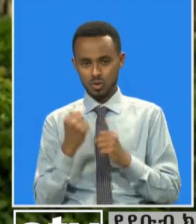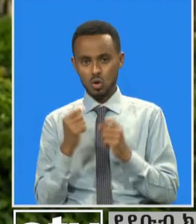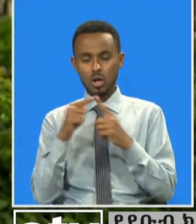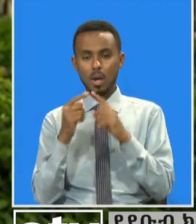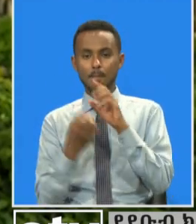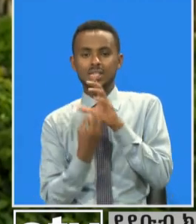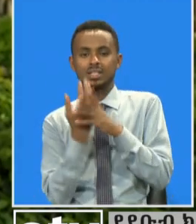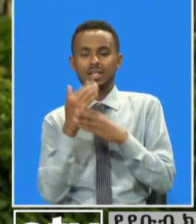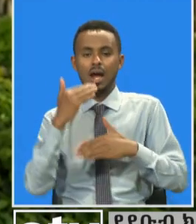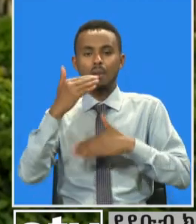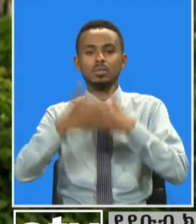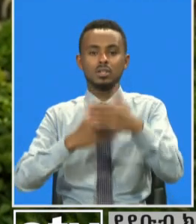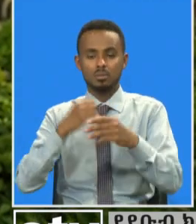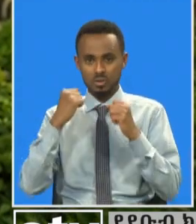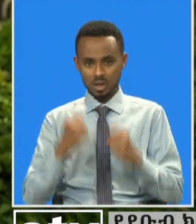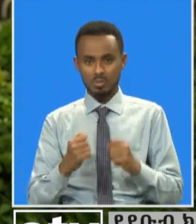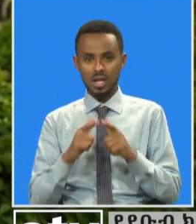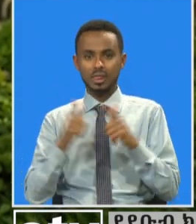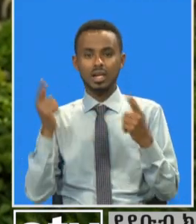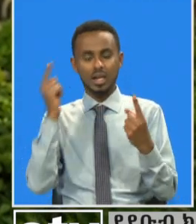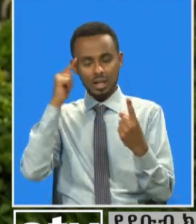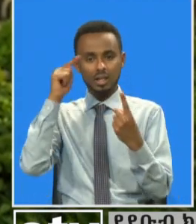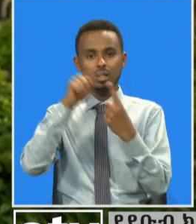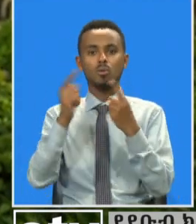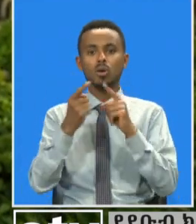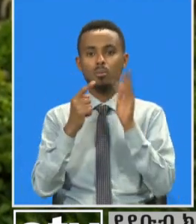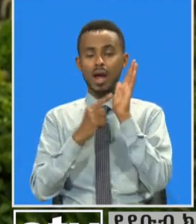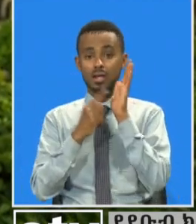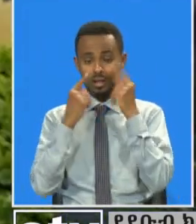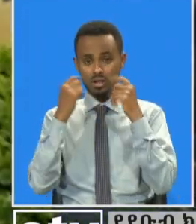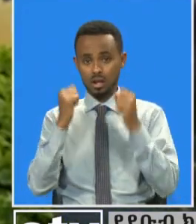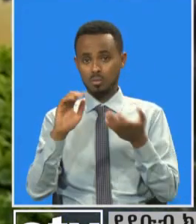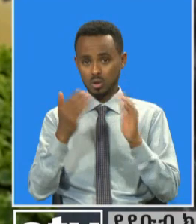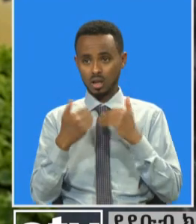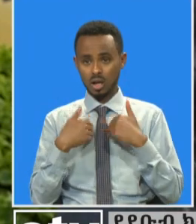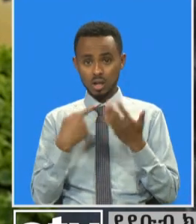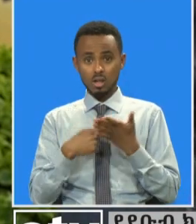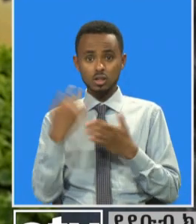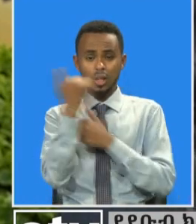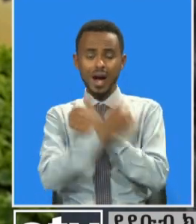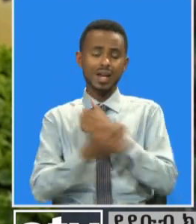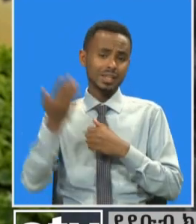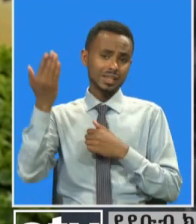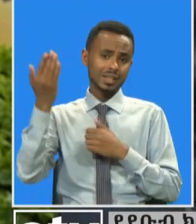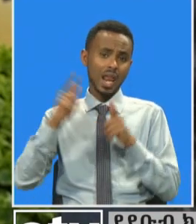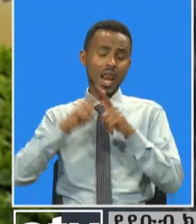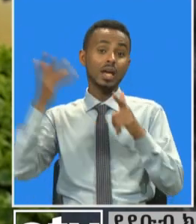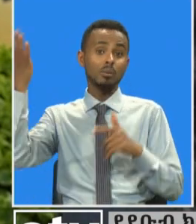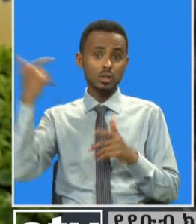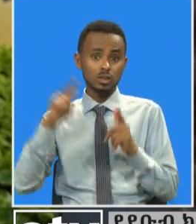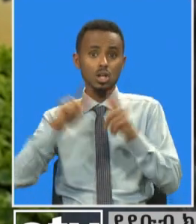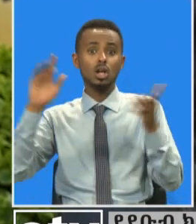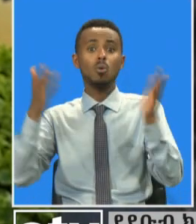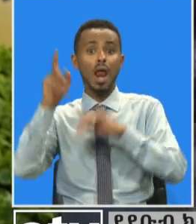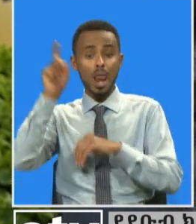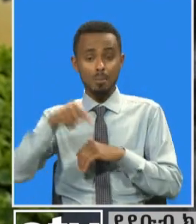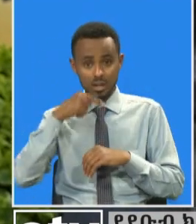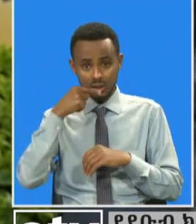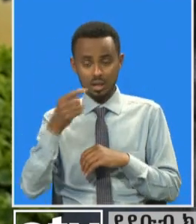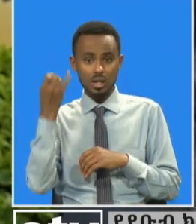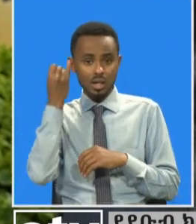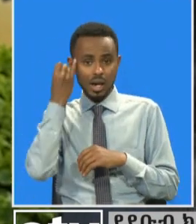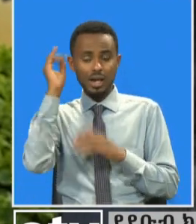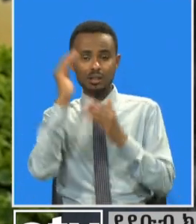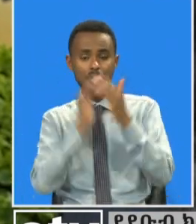ብልጽግና መሻገር የሚቻልበት ትልቅ ትልም እንደሆነ ማየት የቻልንበት ሁኔታ አለ። እቺ ሀገር ትልቅ ነበረች፣ ትልቅ መሆን አለባት ብለን ስንል